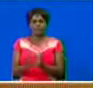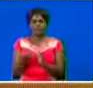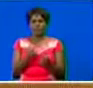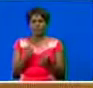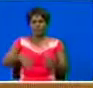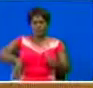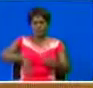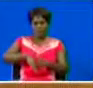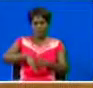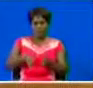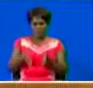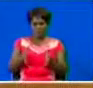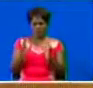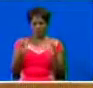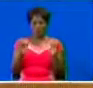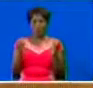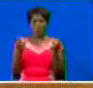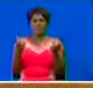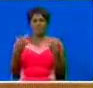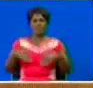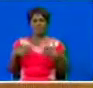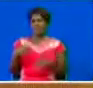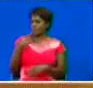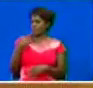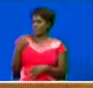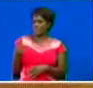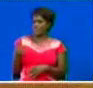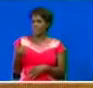snooker haujatiliwa maanani nchini, huku wadau wengi wakitilia